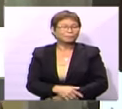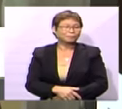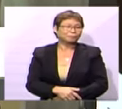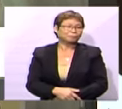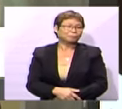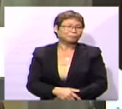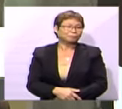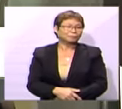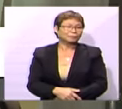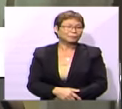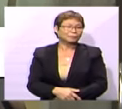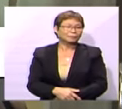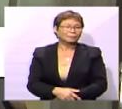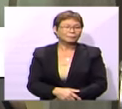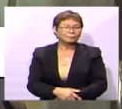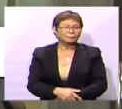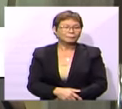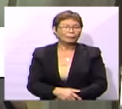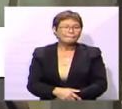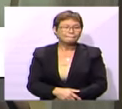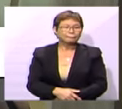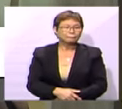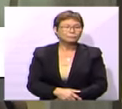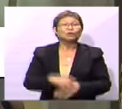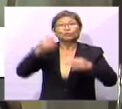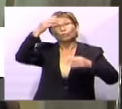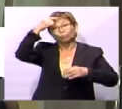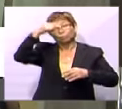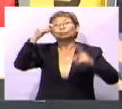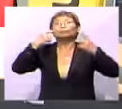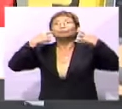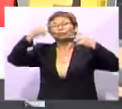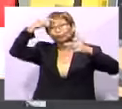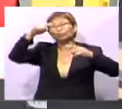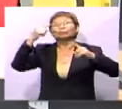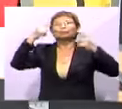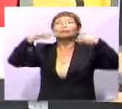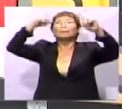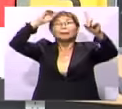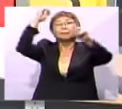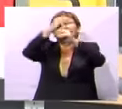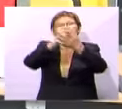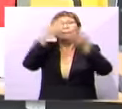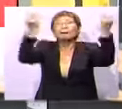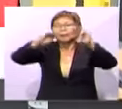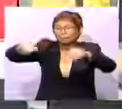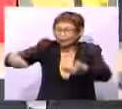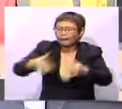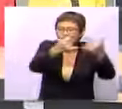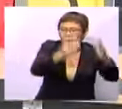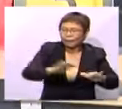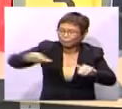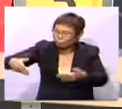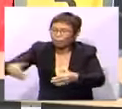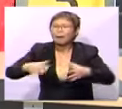manage play-play lain untuk capai matlamat itulah. Majlis memperkenalkan pemain dan